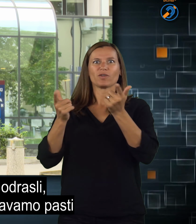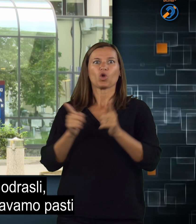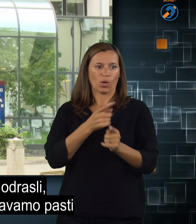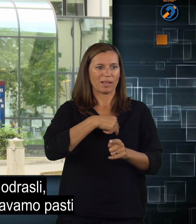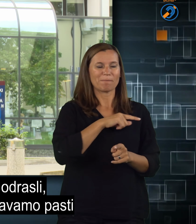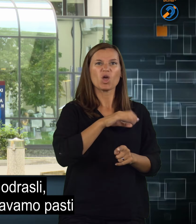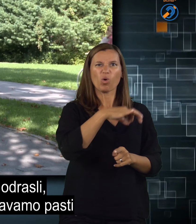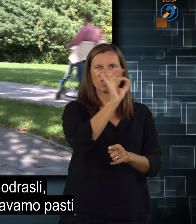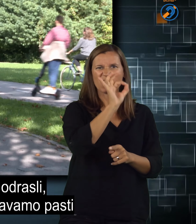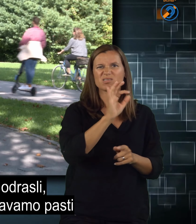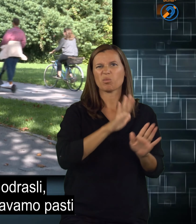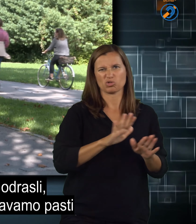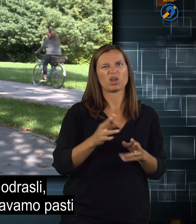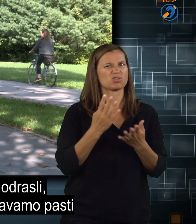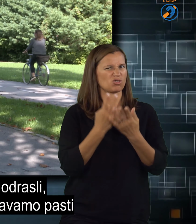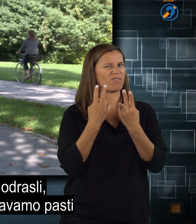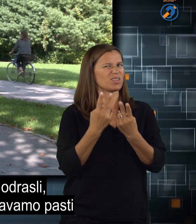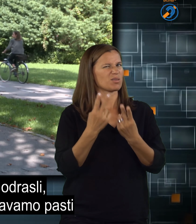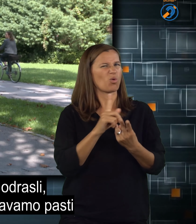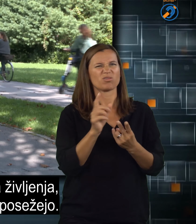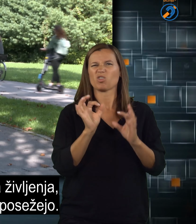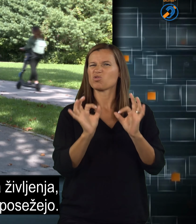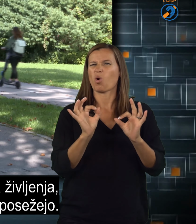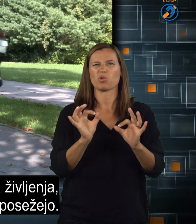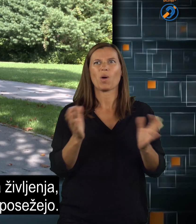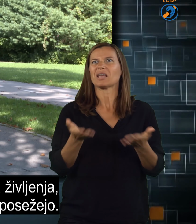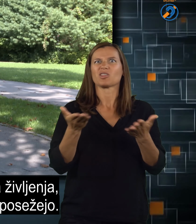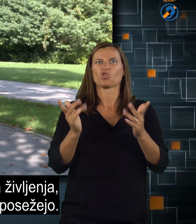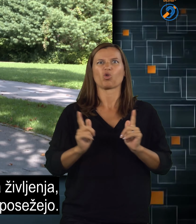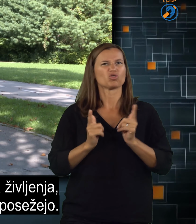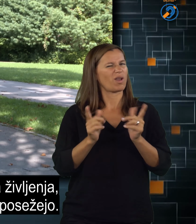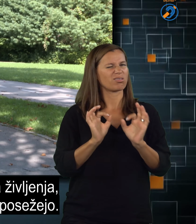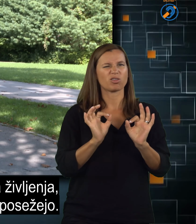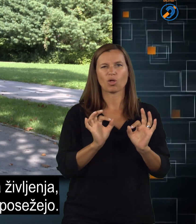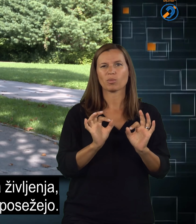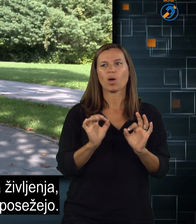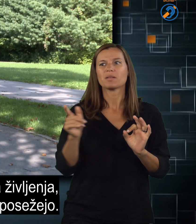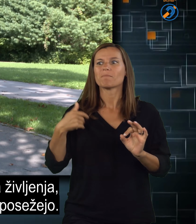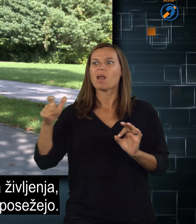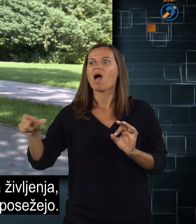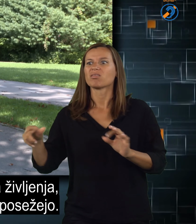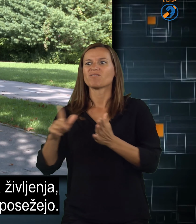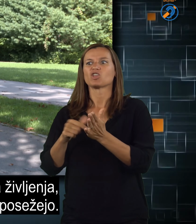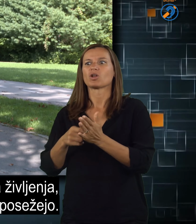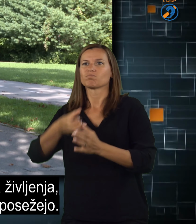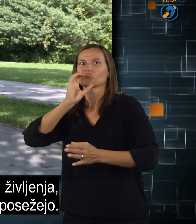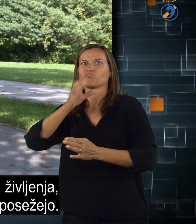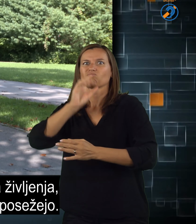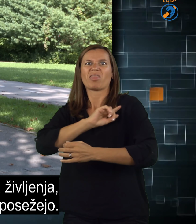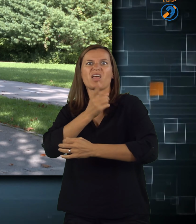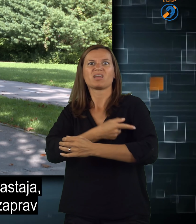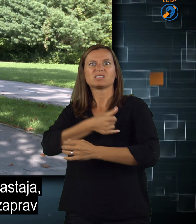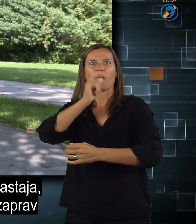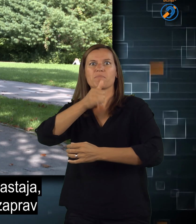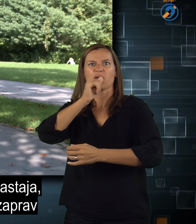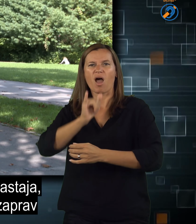mi odrasli, ki že počasi spoznavamo pasti takšnega načina življenja, potem pogosto posežejo.